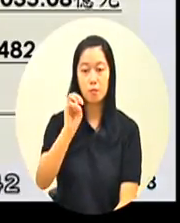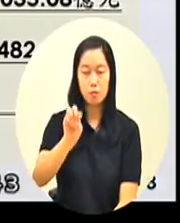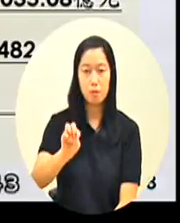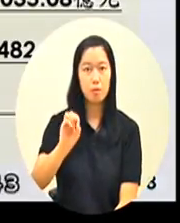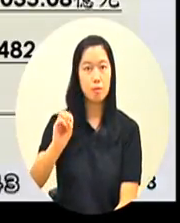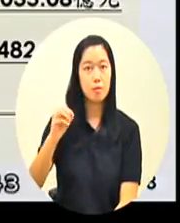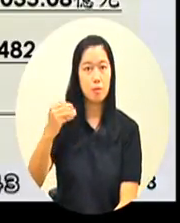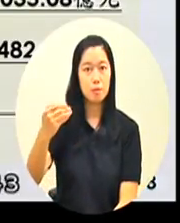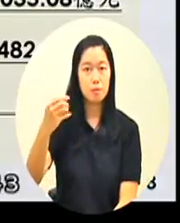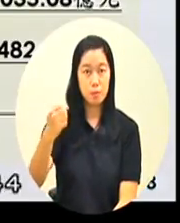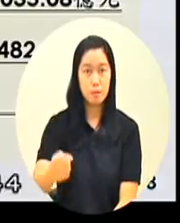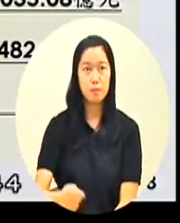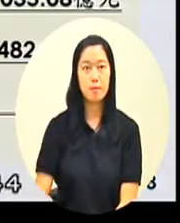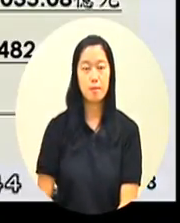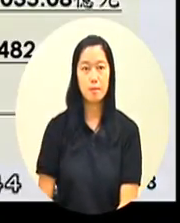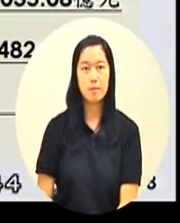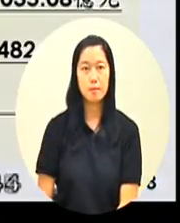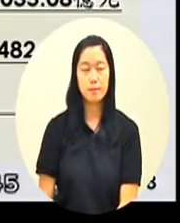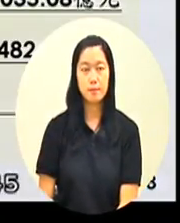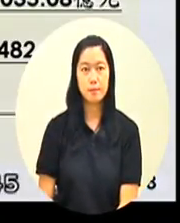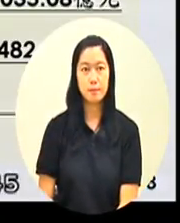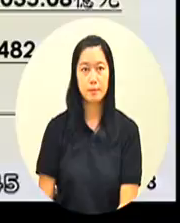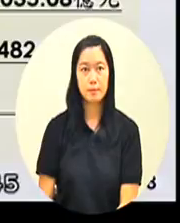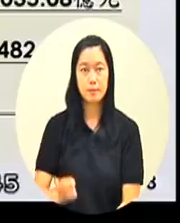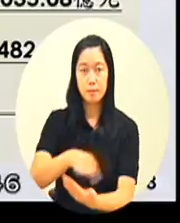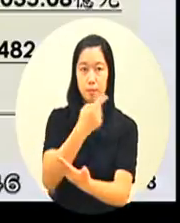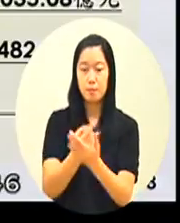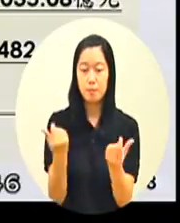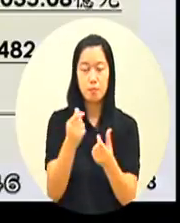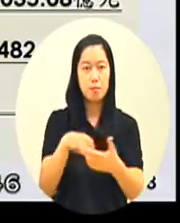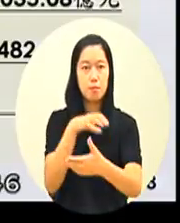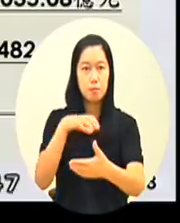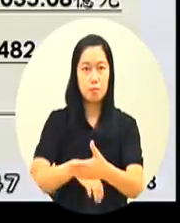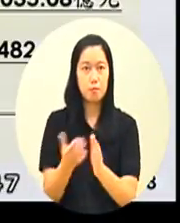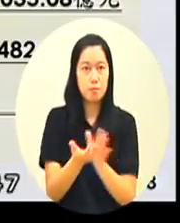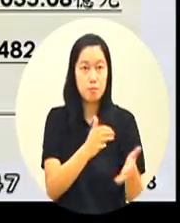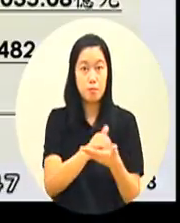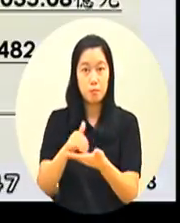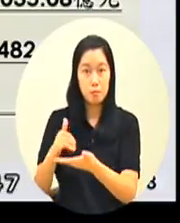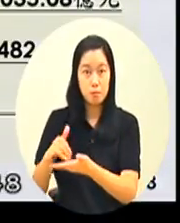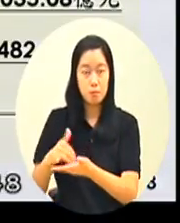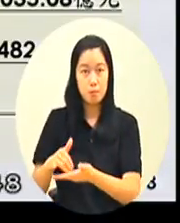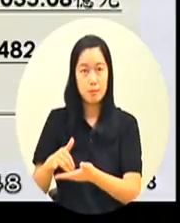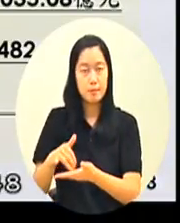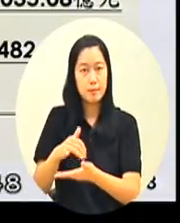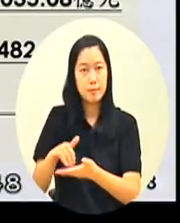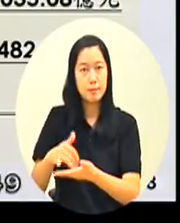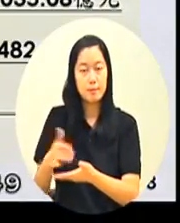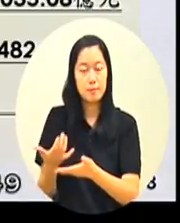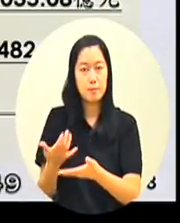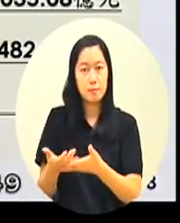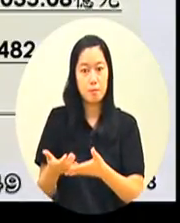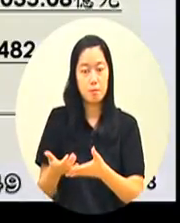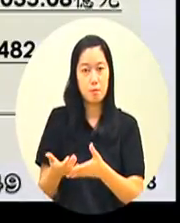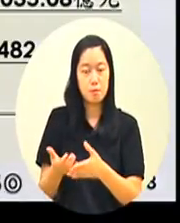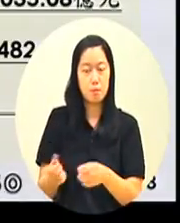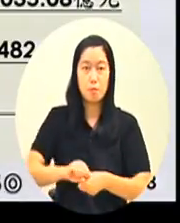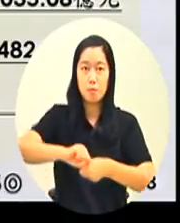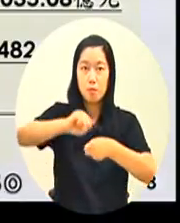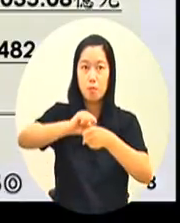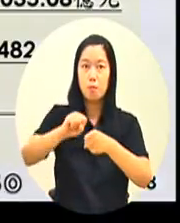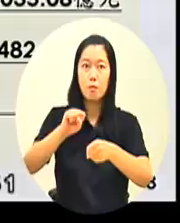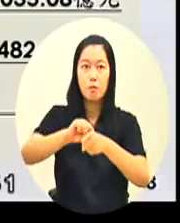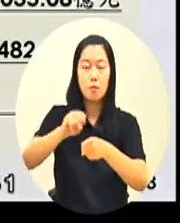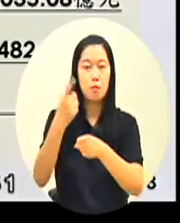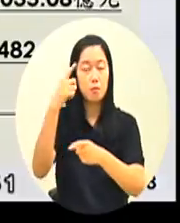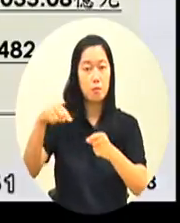73.09亿。那整个包括整个预算的累计债务未偿余额到明年